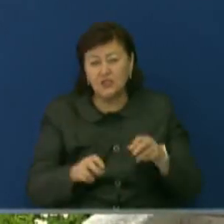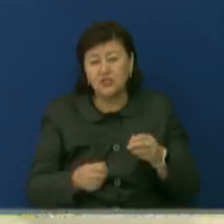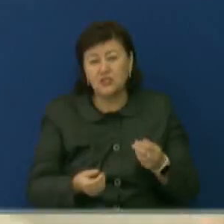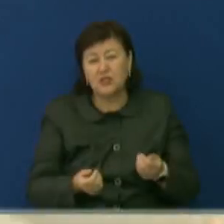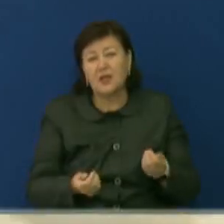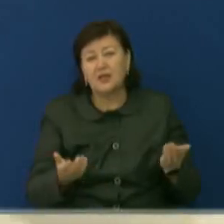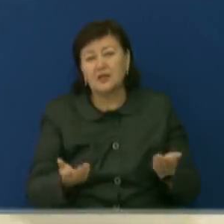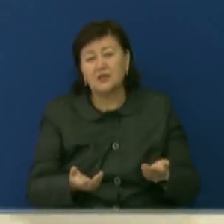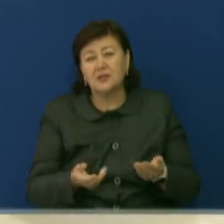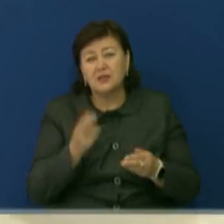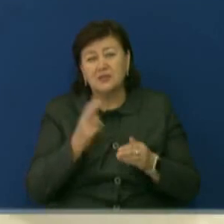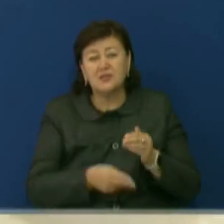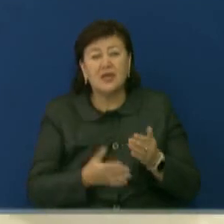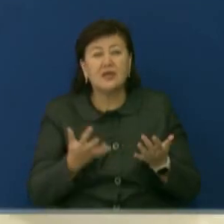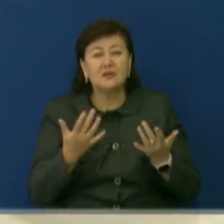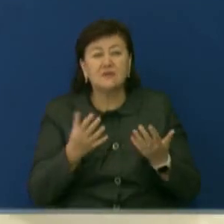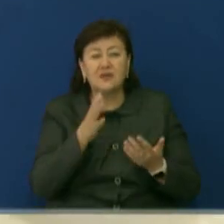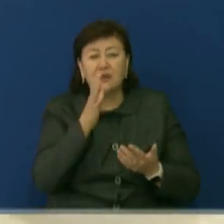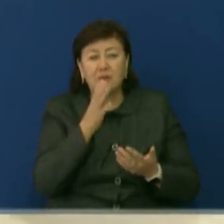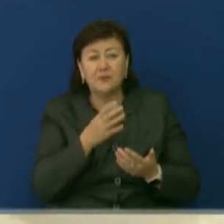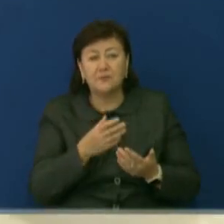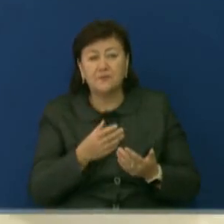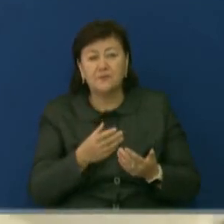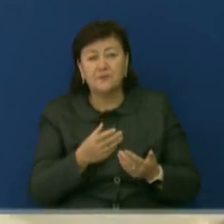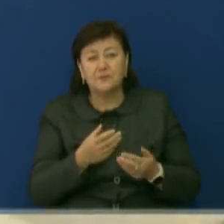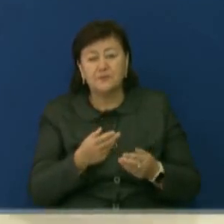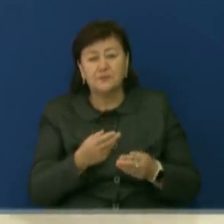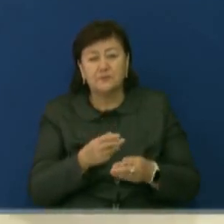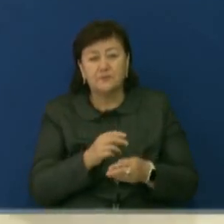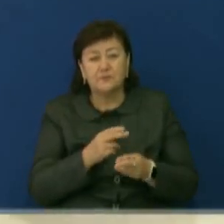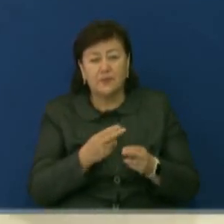время. Жители многоэтажных домов нередко создаются